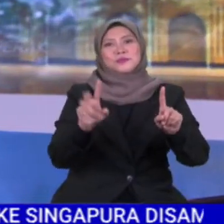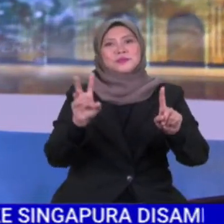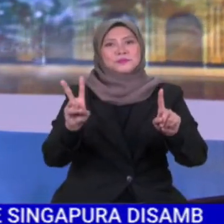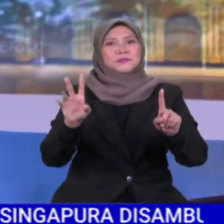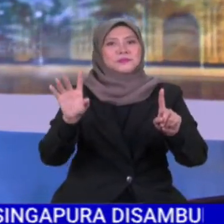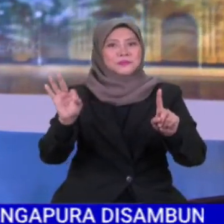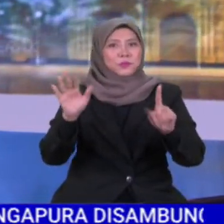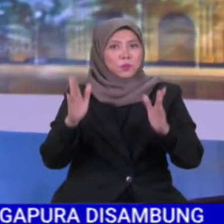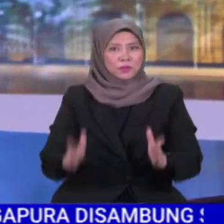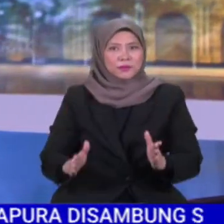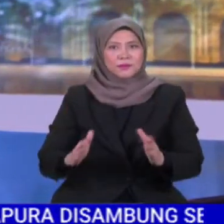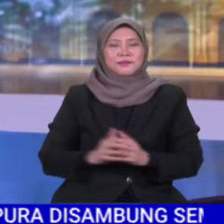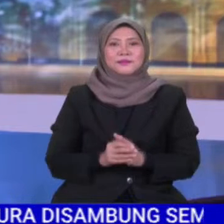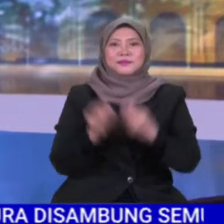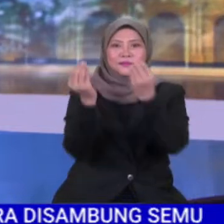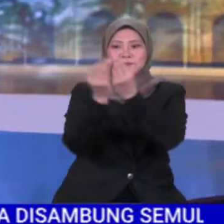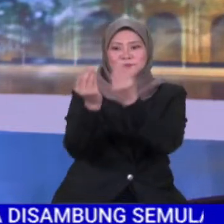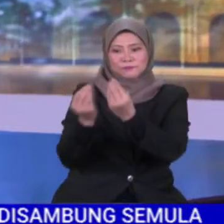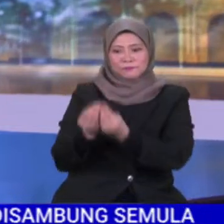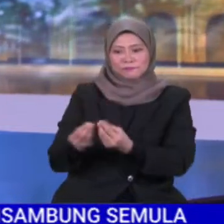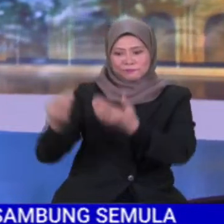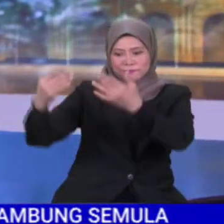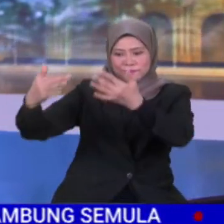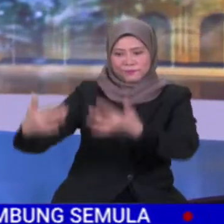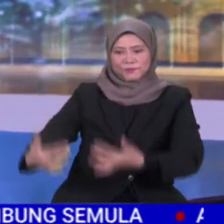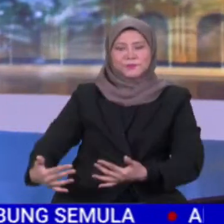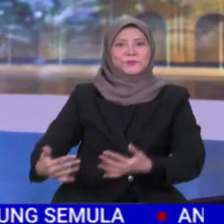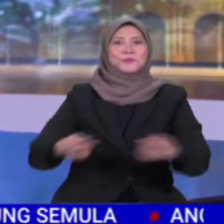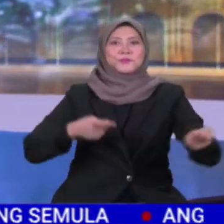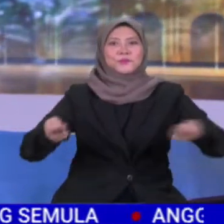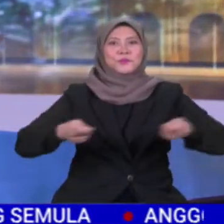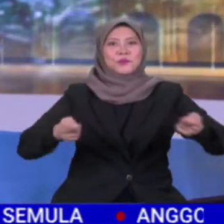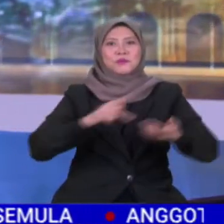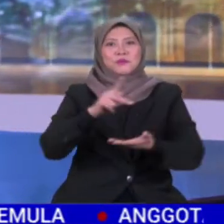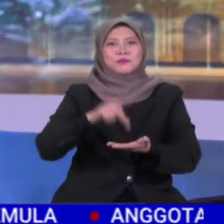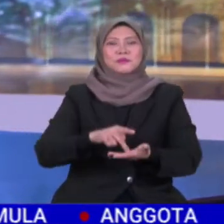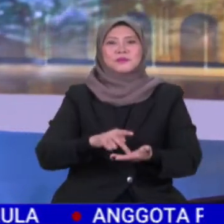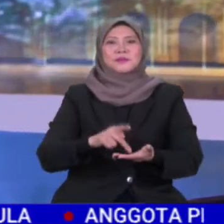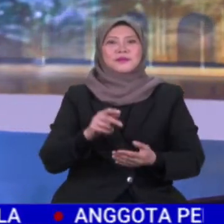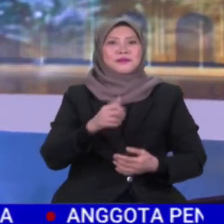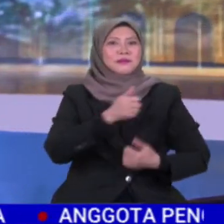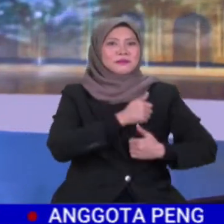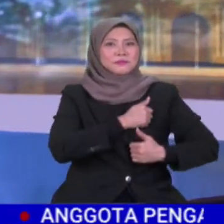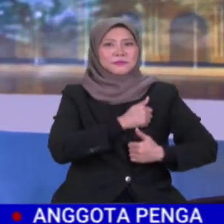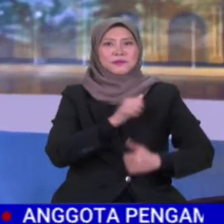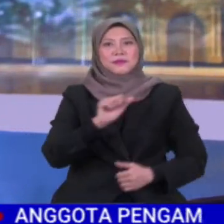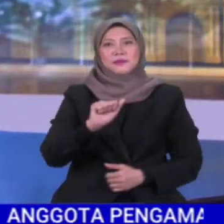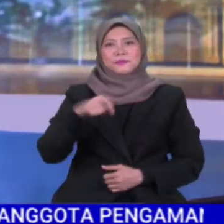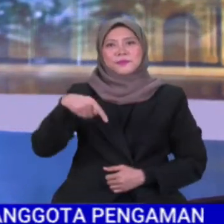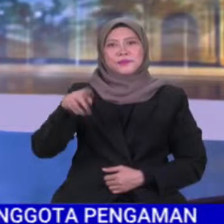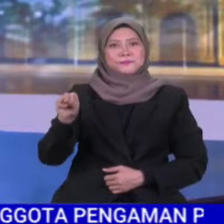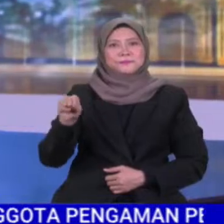1,569 orang. Berikut data terkini yang dikeluarkan Pusat Kawalan Operasi Angkatan Pertahanan Awam Malaysia.